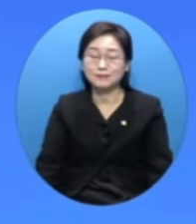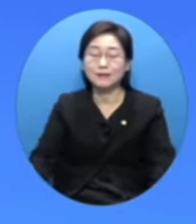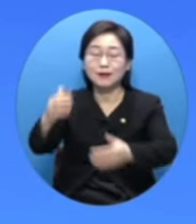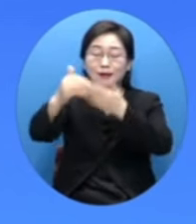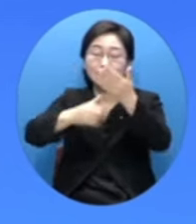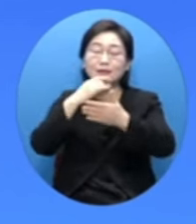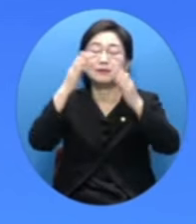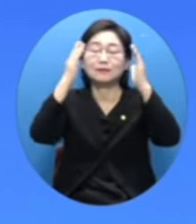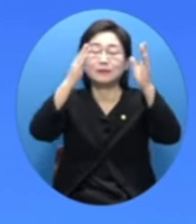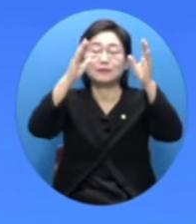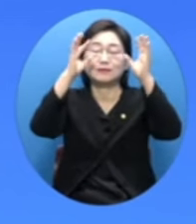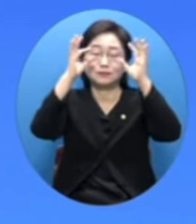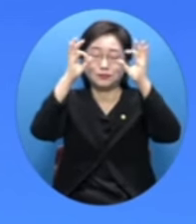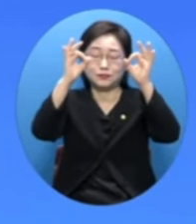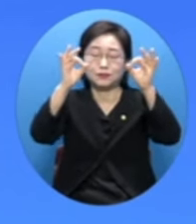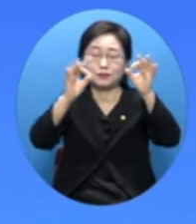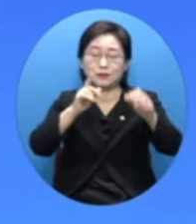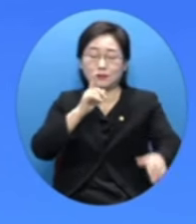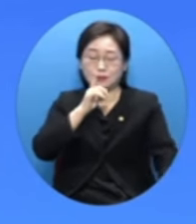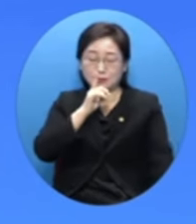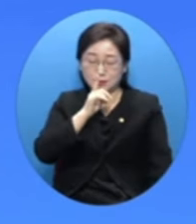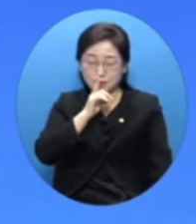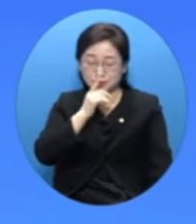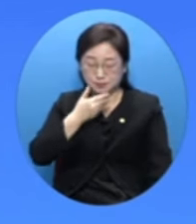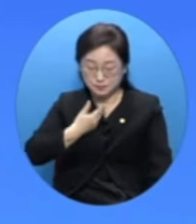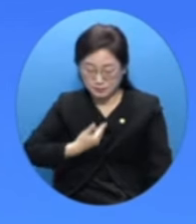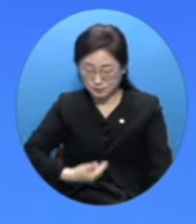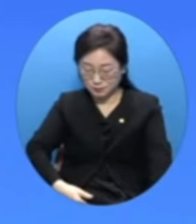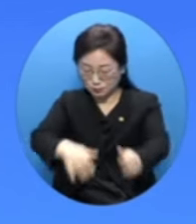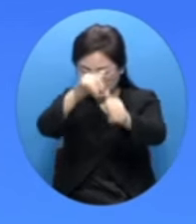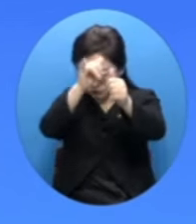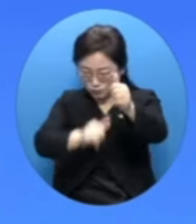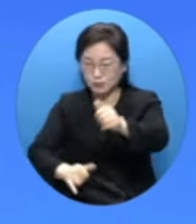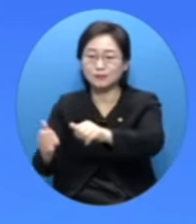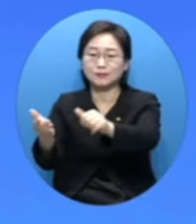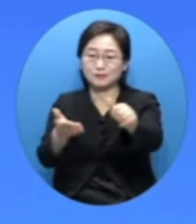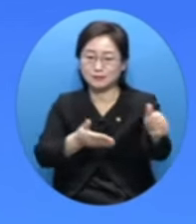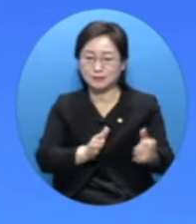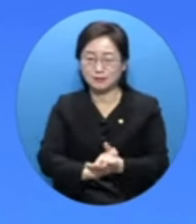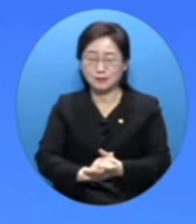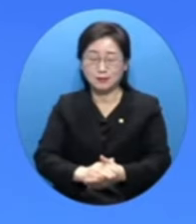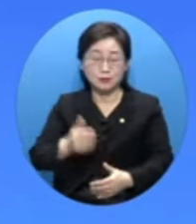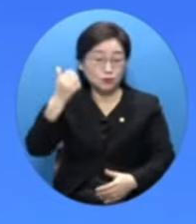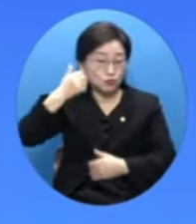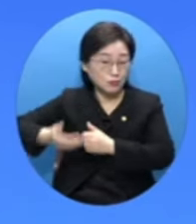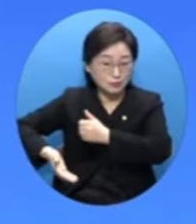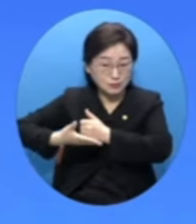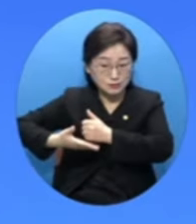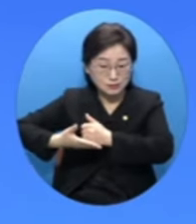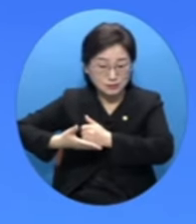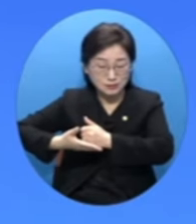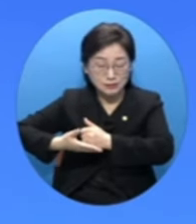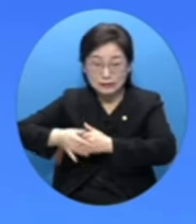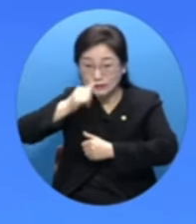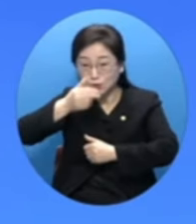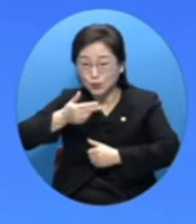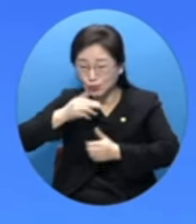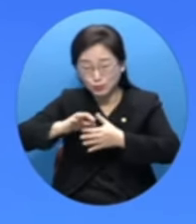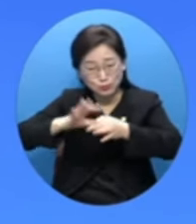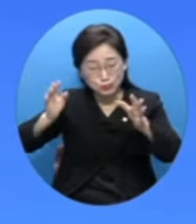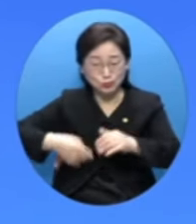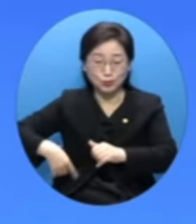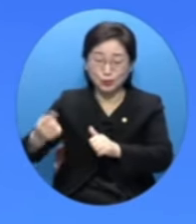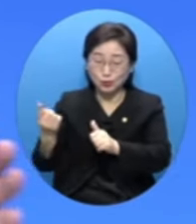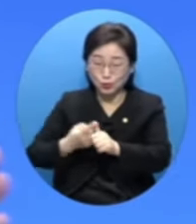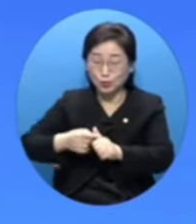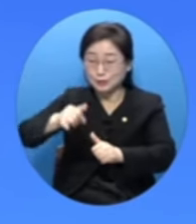하나님만 바라보고 묵묵히 충성하지 않은 사람들입니다. 누가 알아주든지 알아주지 않든지 욕을 먹든지